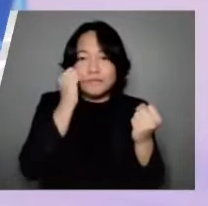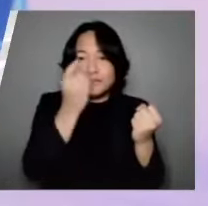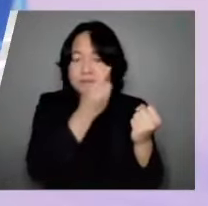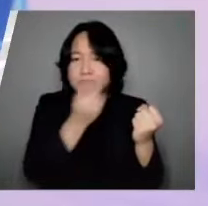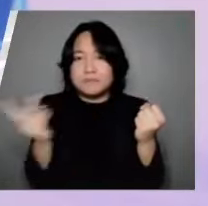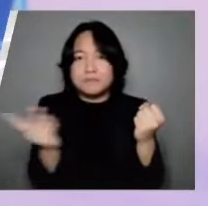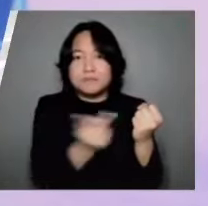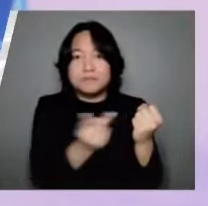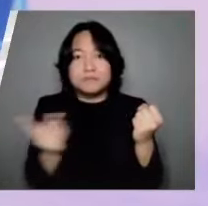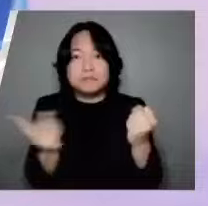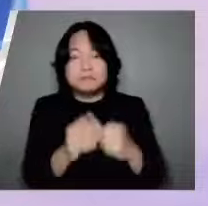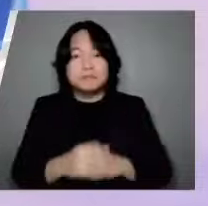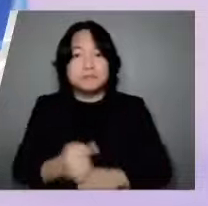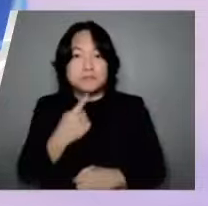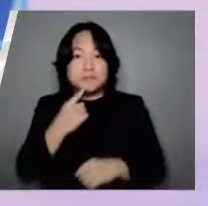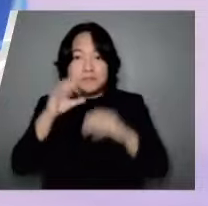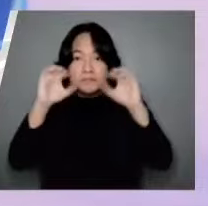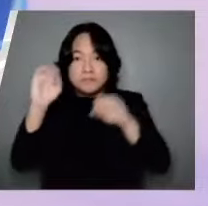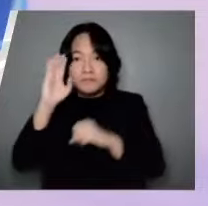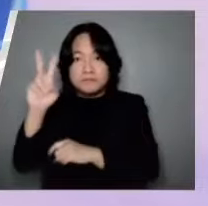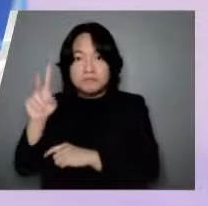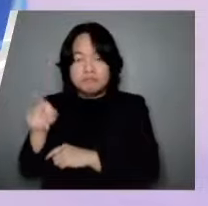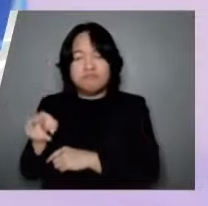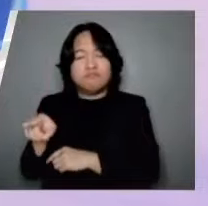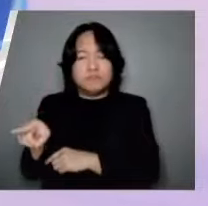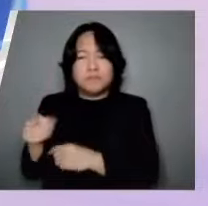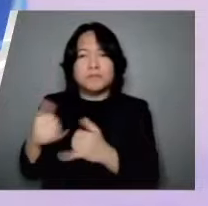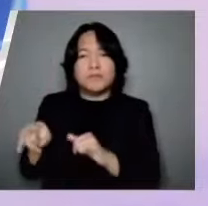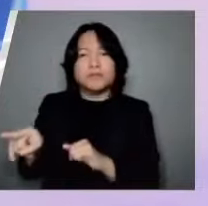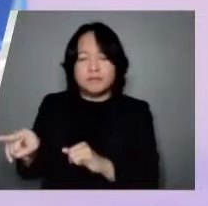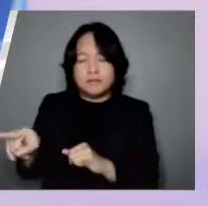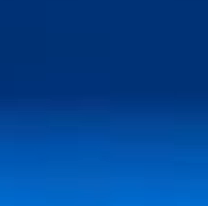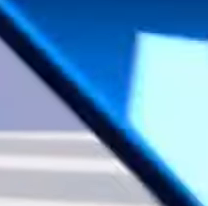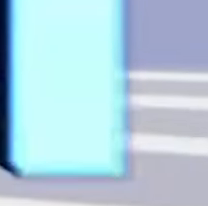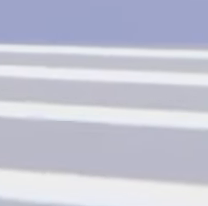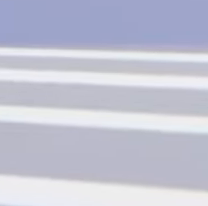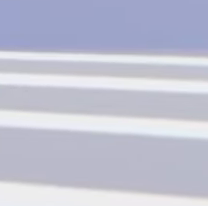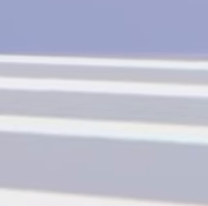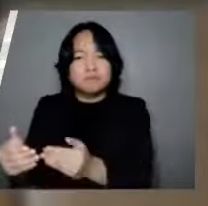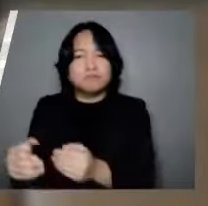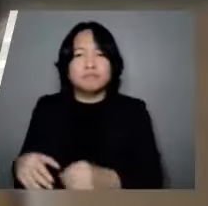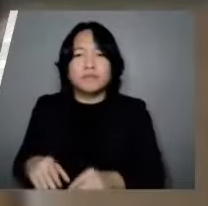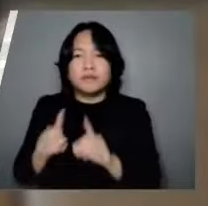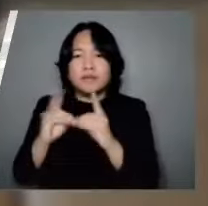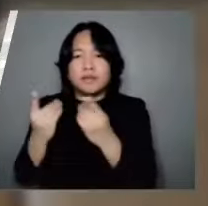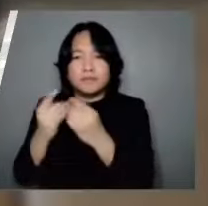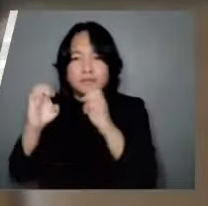Education Secretary ang kanyang bise. Saksi si Ivan Mayrina.